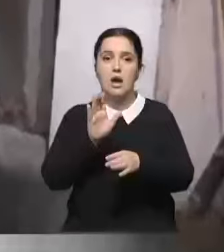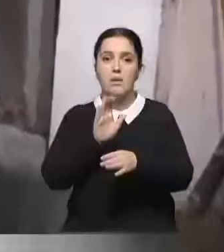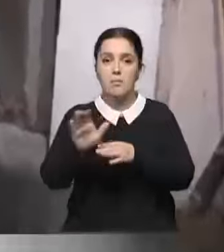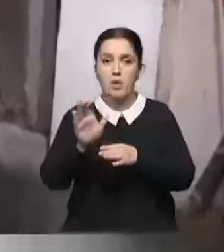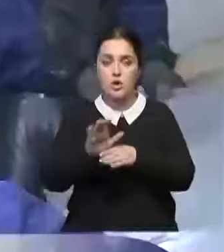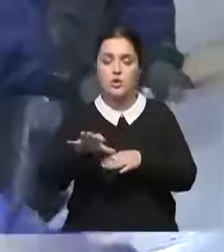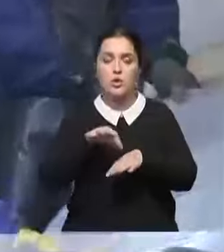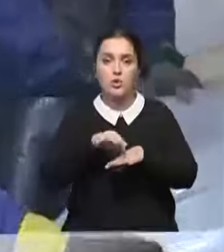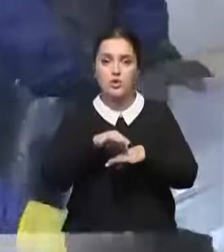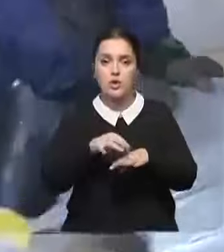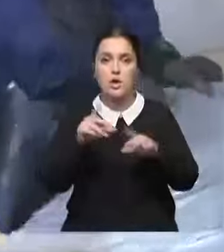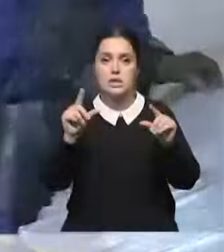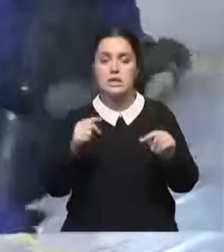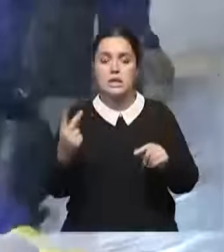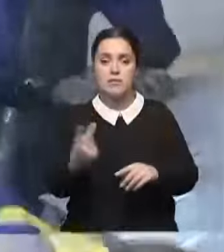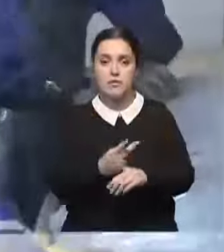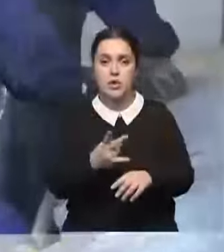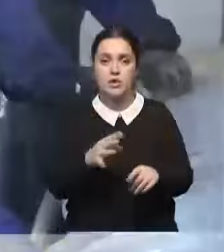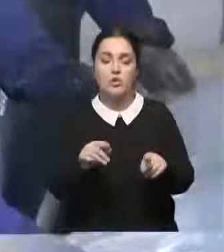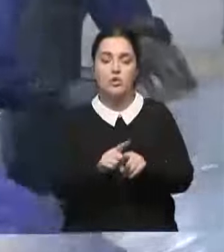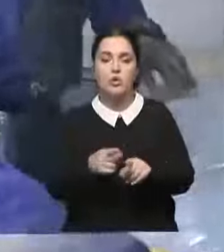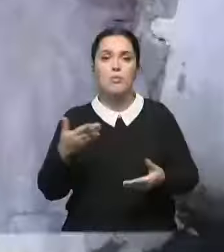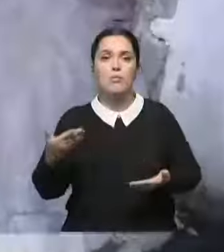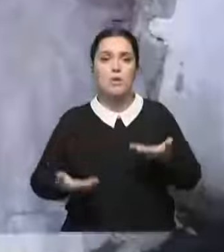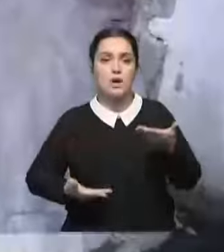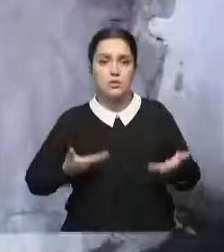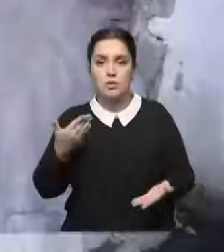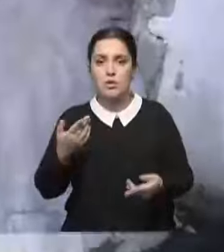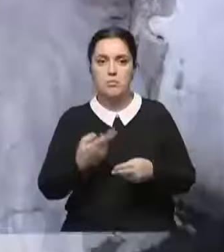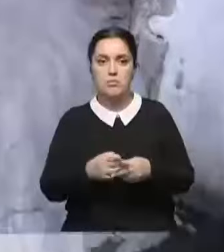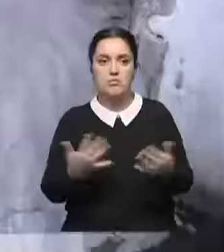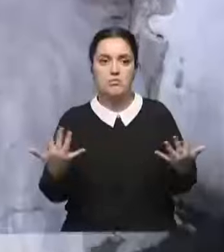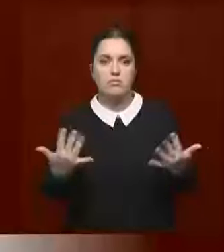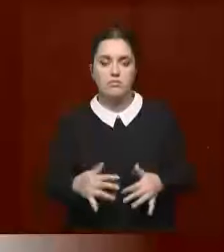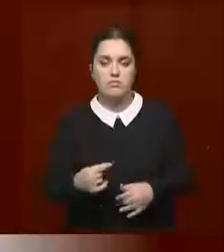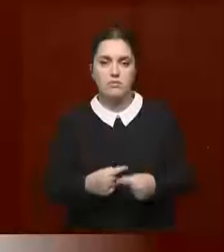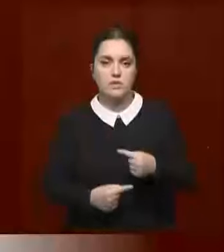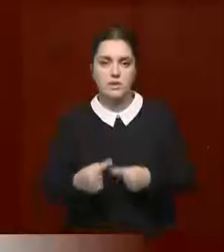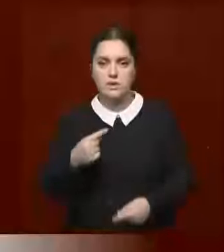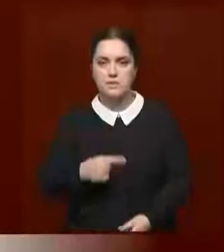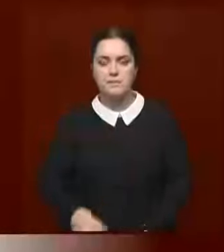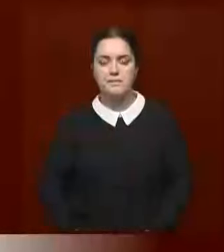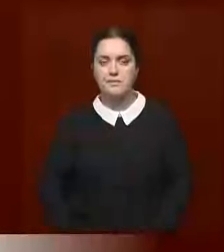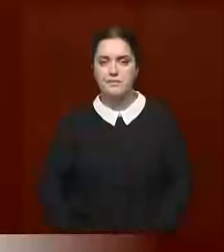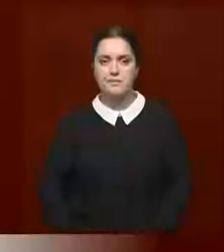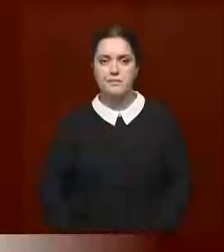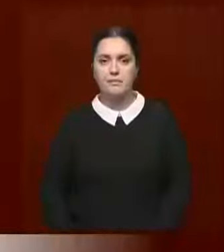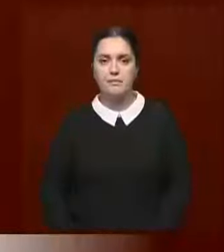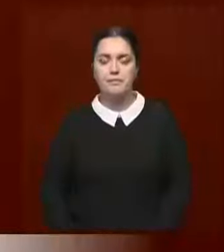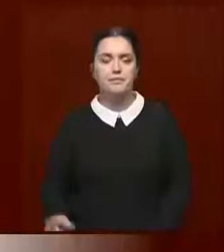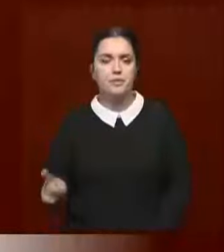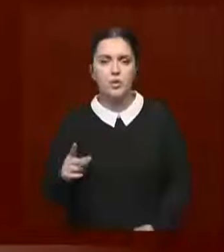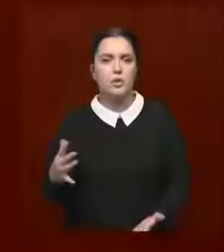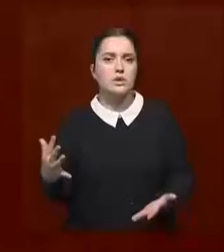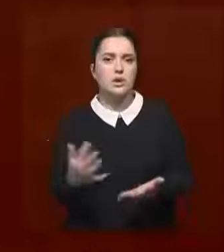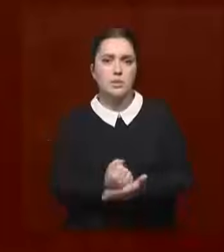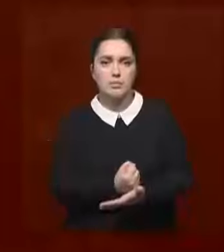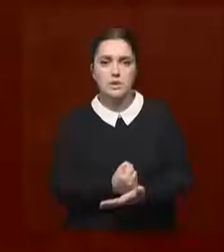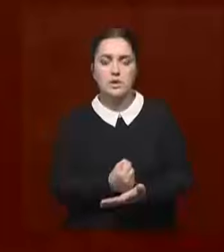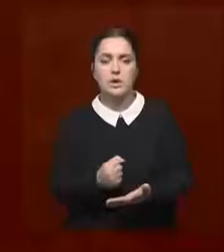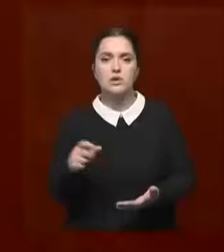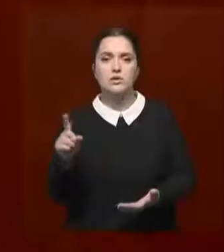снизили вдвое, но такой подход, как отмечают сами фермеры, просто убил этот бизнес. Что мы добились? То есть в результате того, что мы